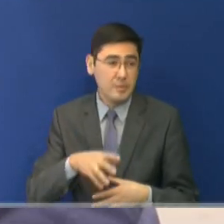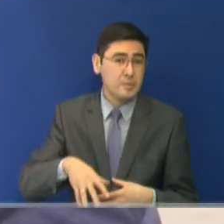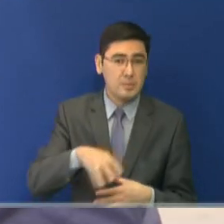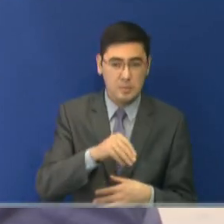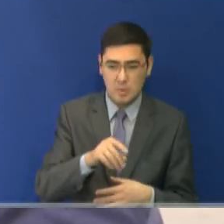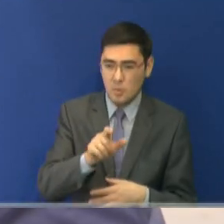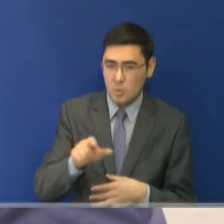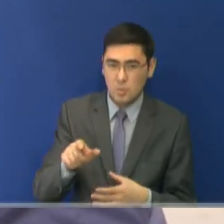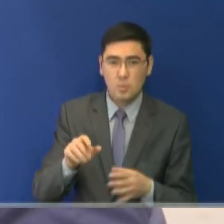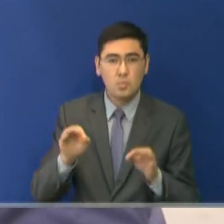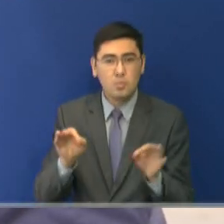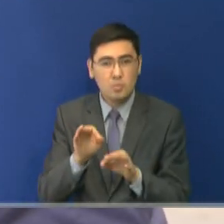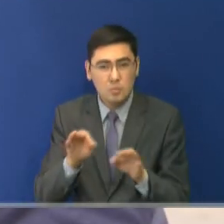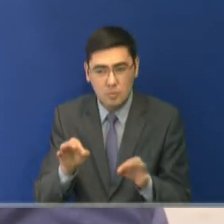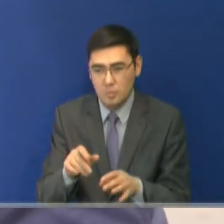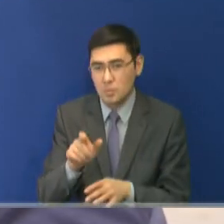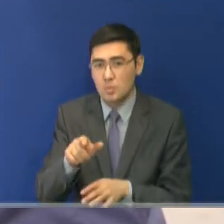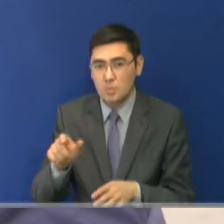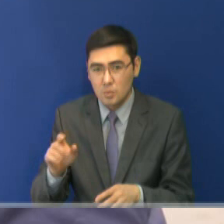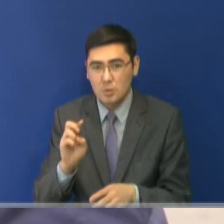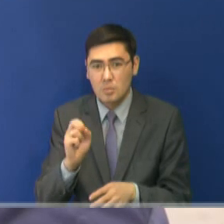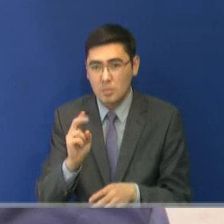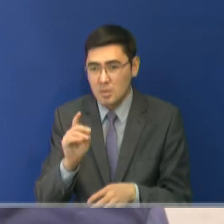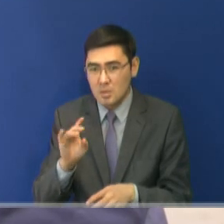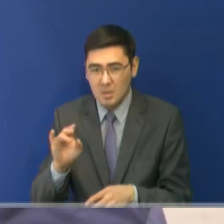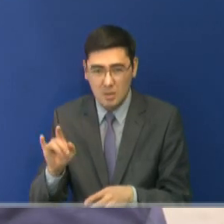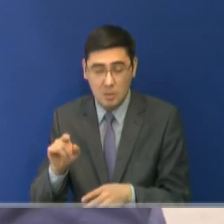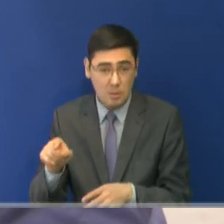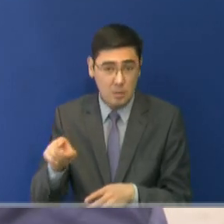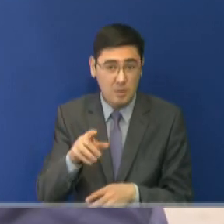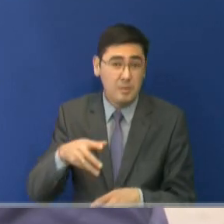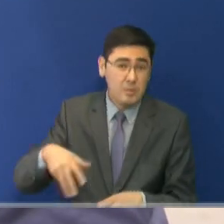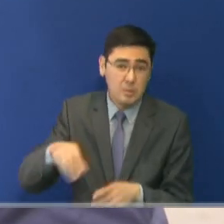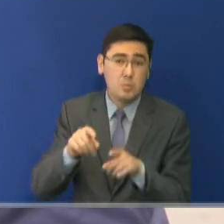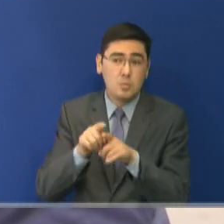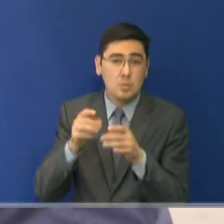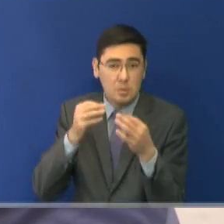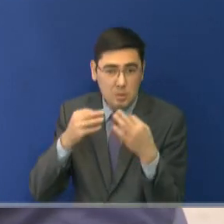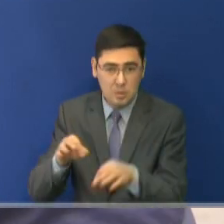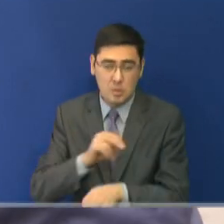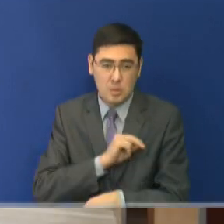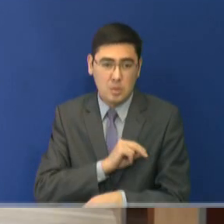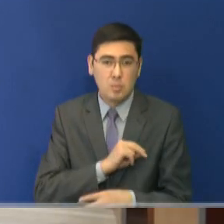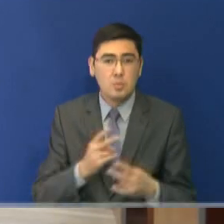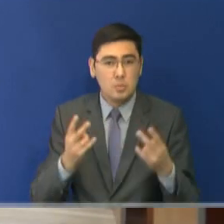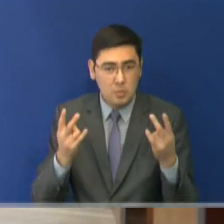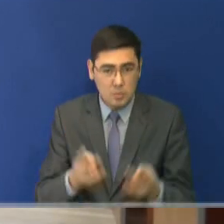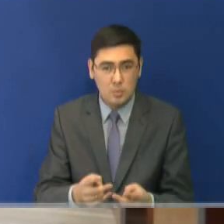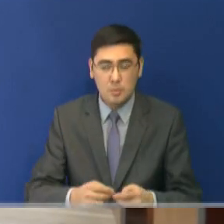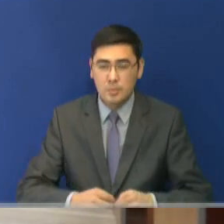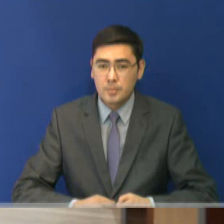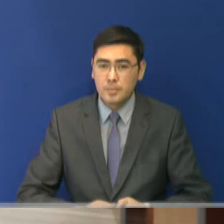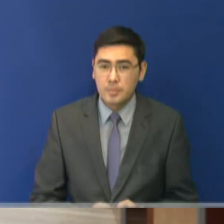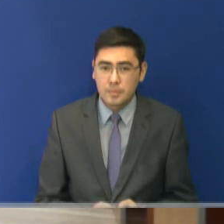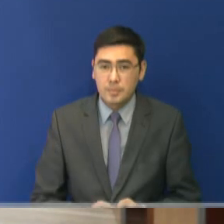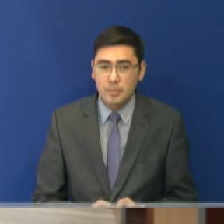музыкантам, если ресторанам разрешено 50%, то давайте как-то рассмотрим, чтобы тоже одобрили, чтобы мы могли работать. На днях предприниматели